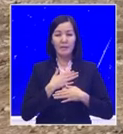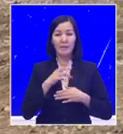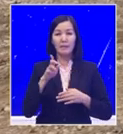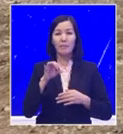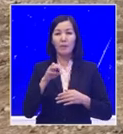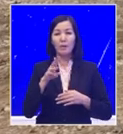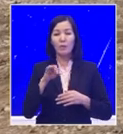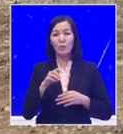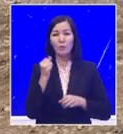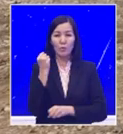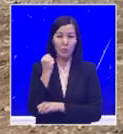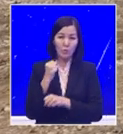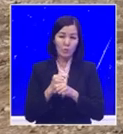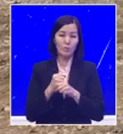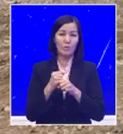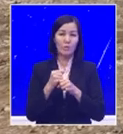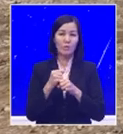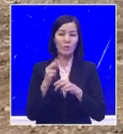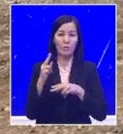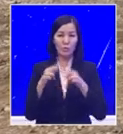бізге, кровельшіктер керек болады.